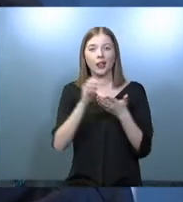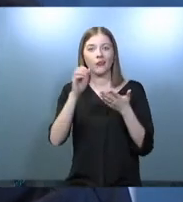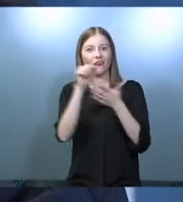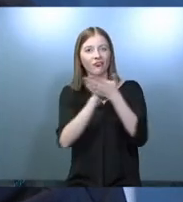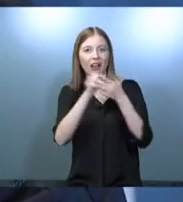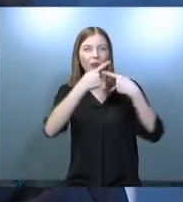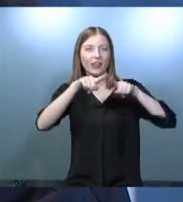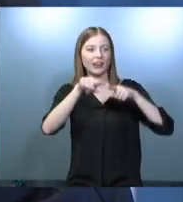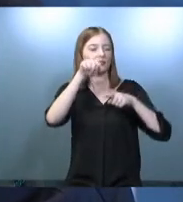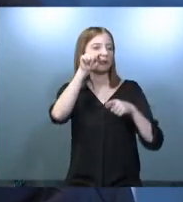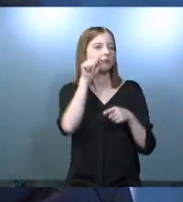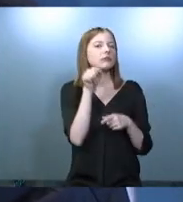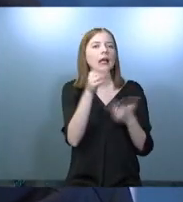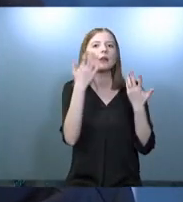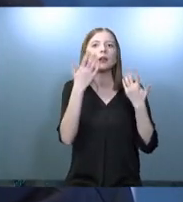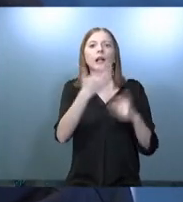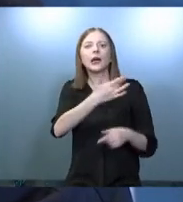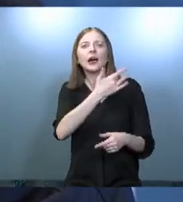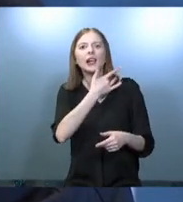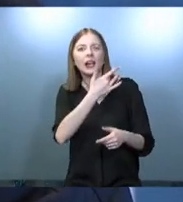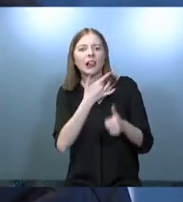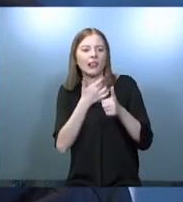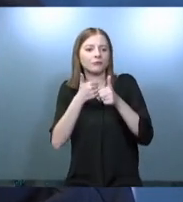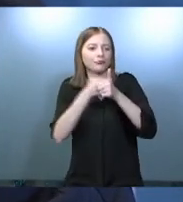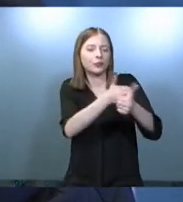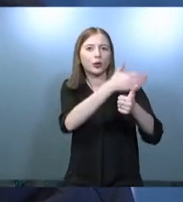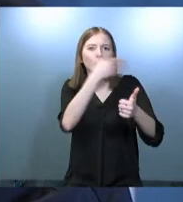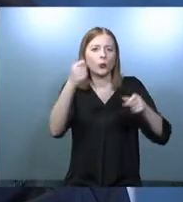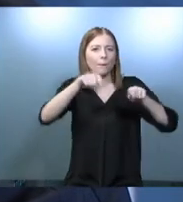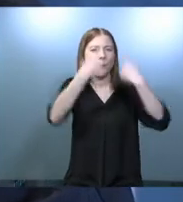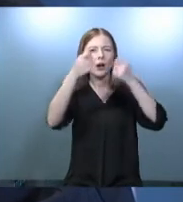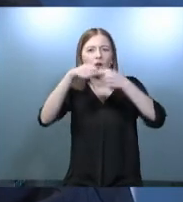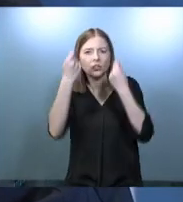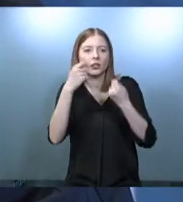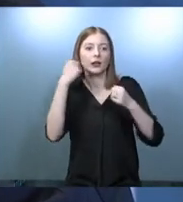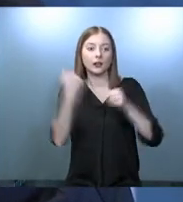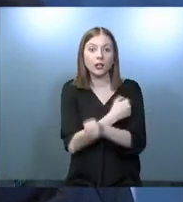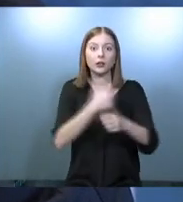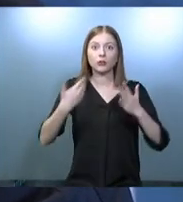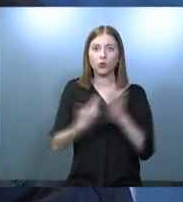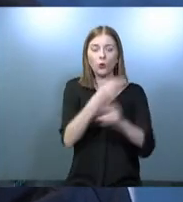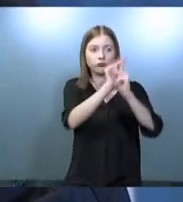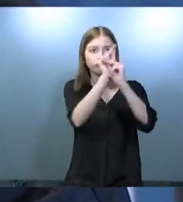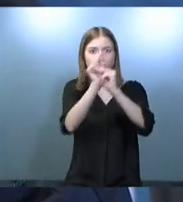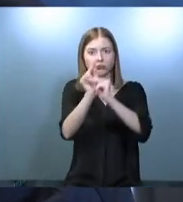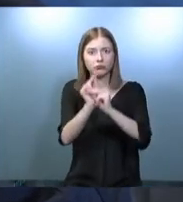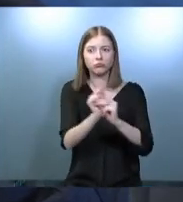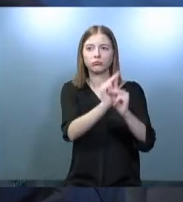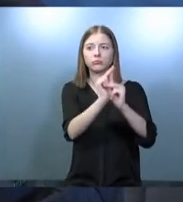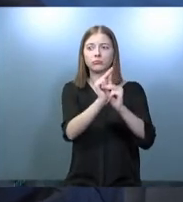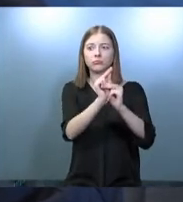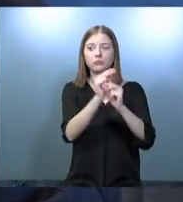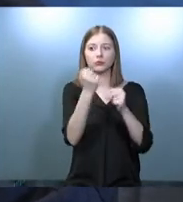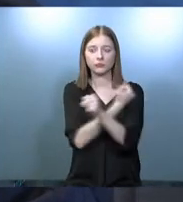ir jiem reikalinga rekonstrukcija, kur vėlgi vien mūsų savivaldybės biudžeto lėšomis ta rekonstrukcija yra